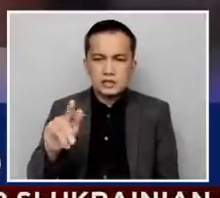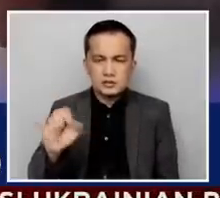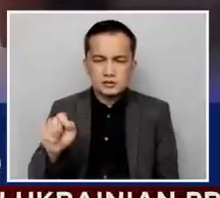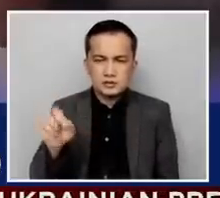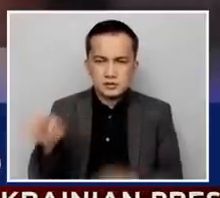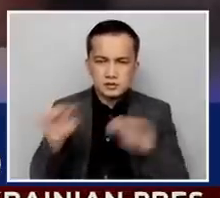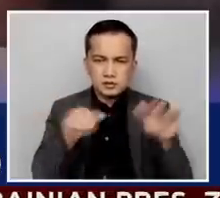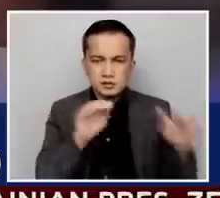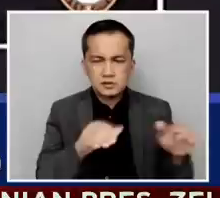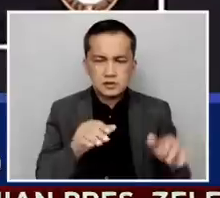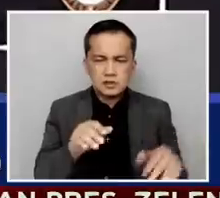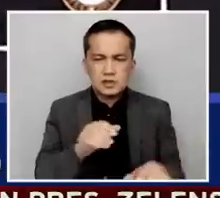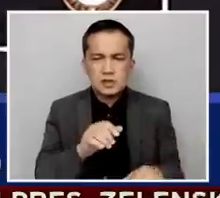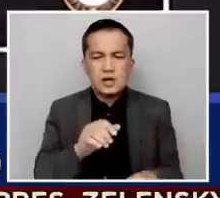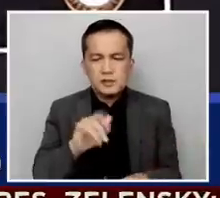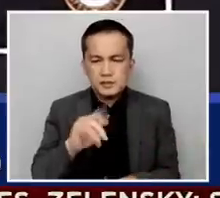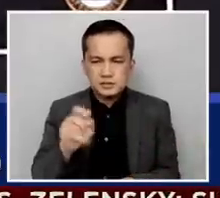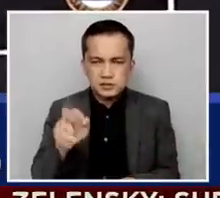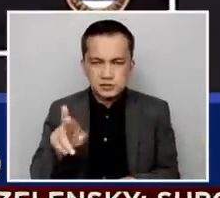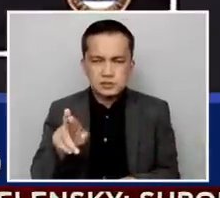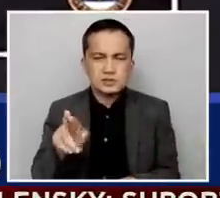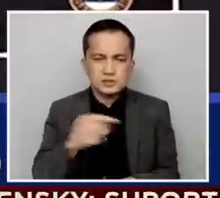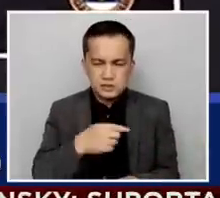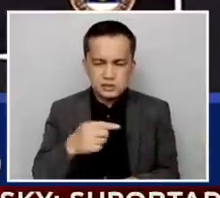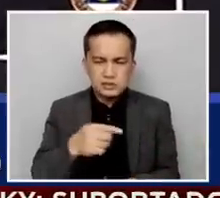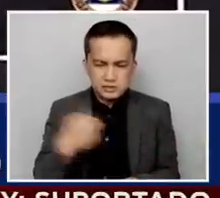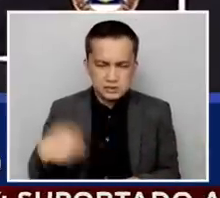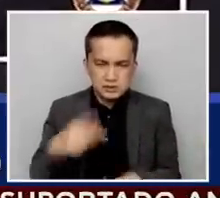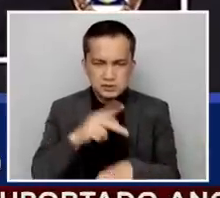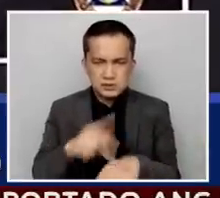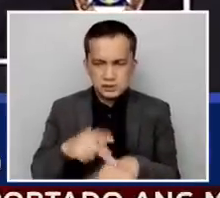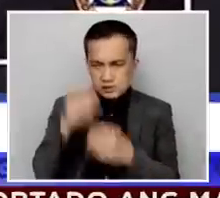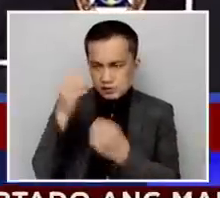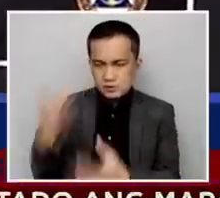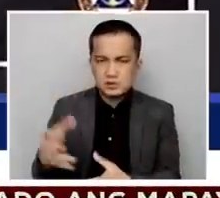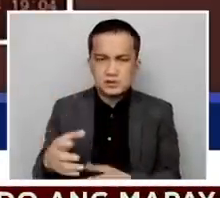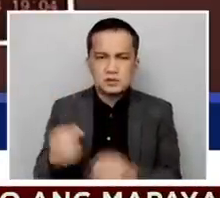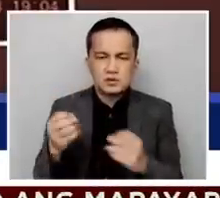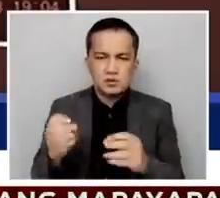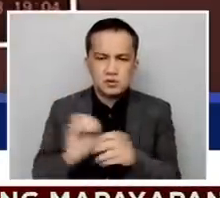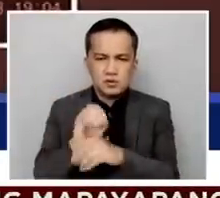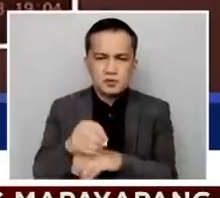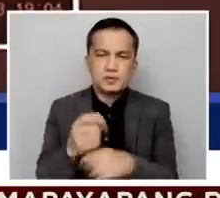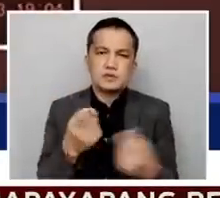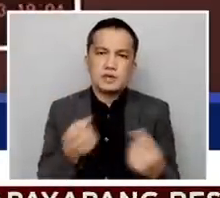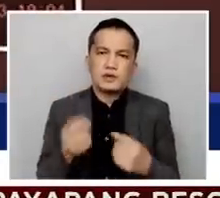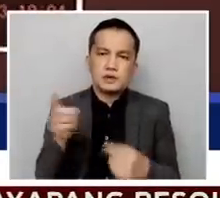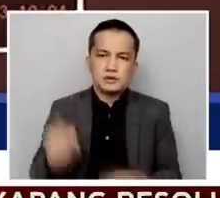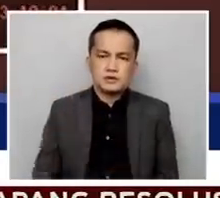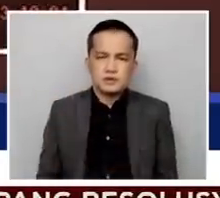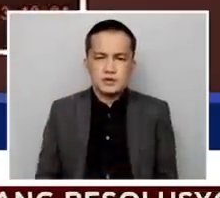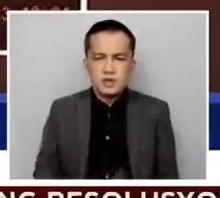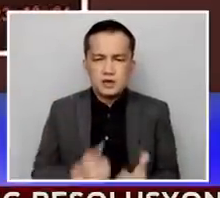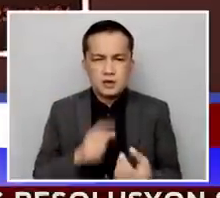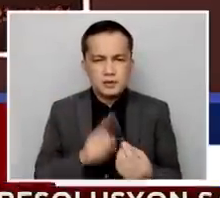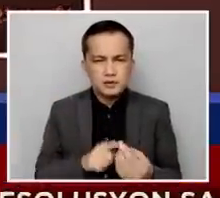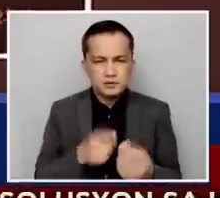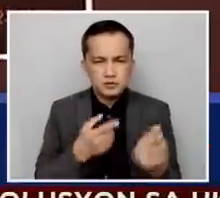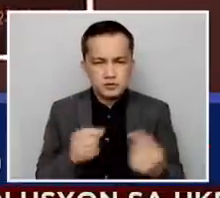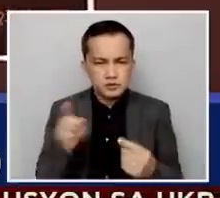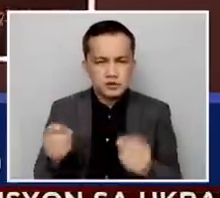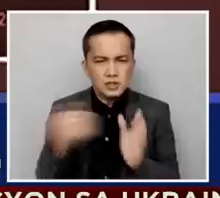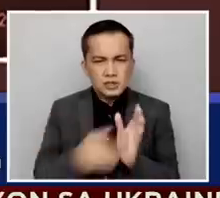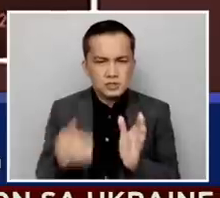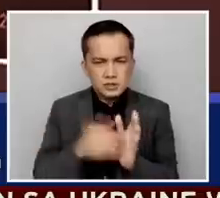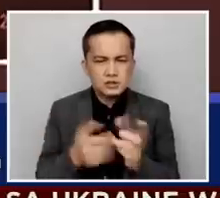ng China at Pilipinas. You're already telegraphing something to them. Sobrang na kayong ginagawa nyo, ha? How about we do this? Kasi paulit-ulit